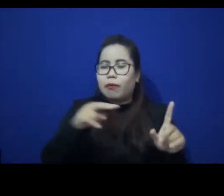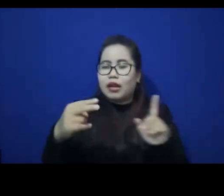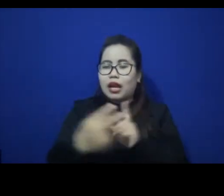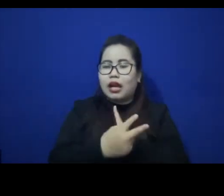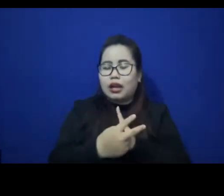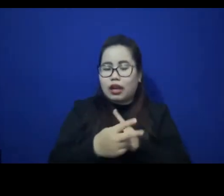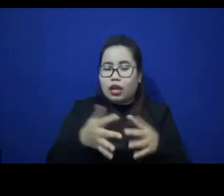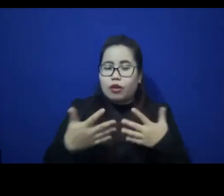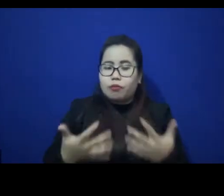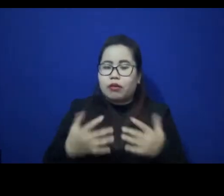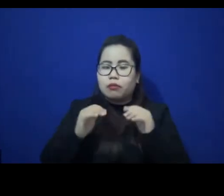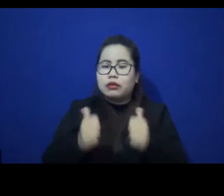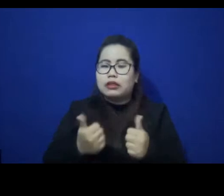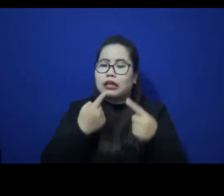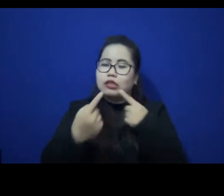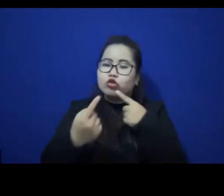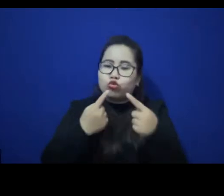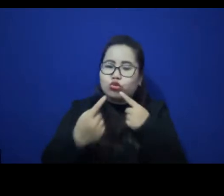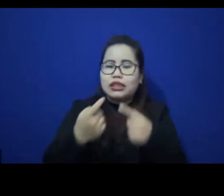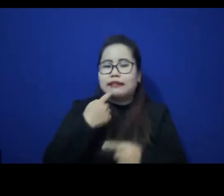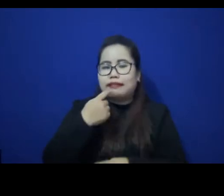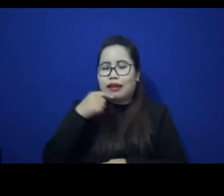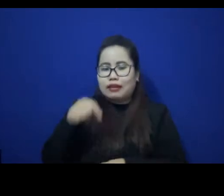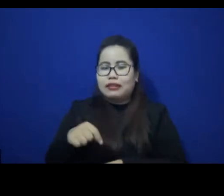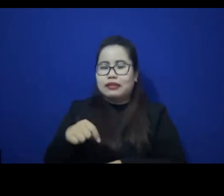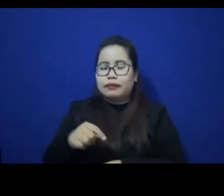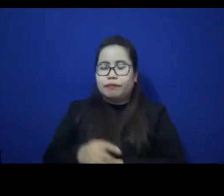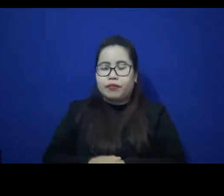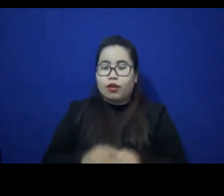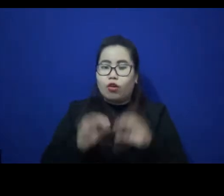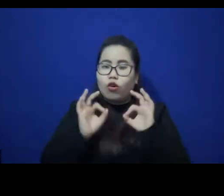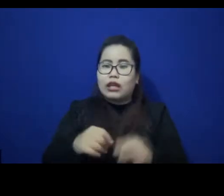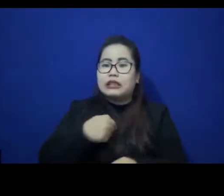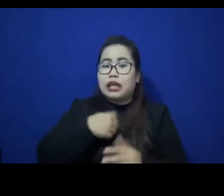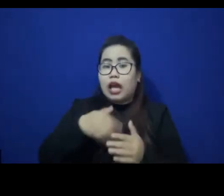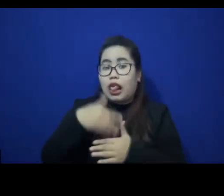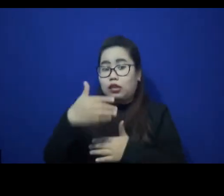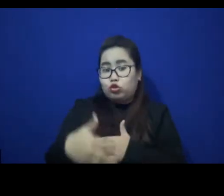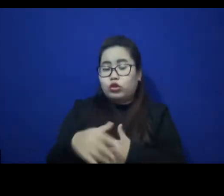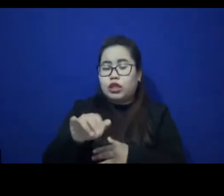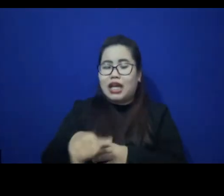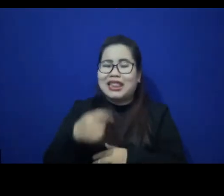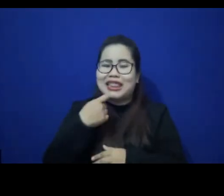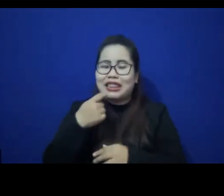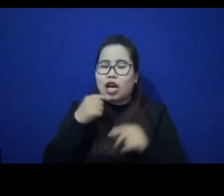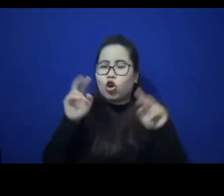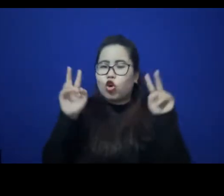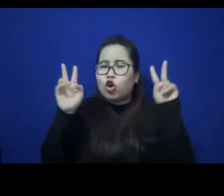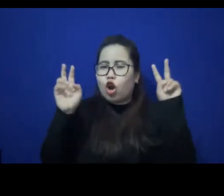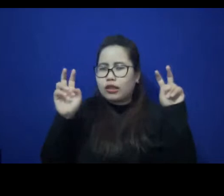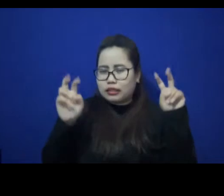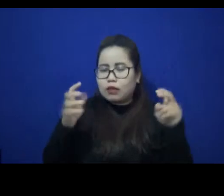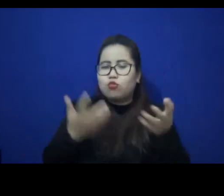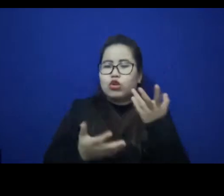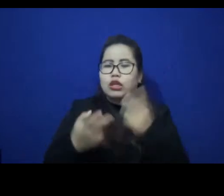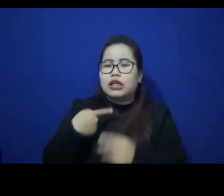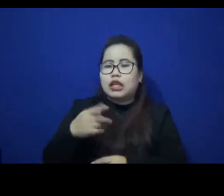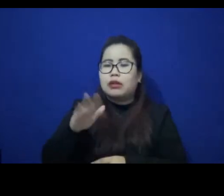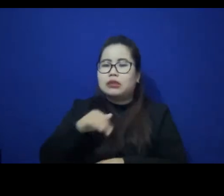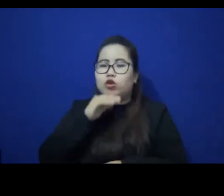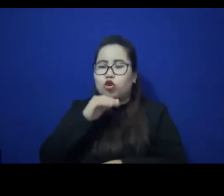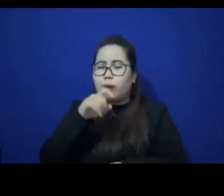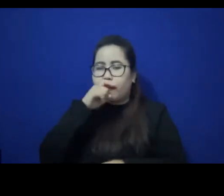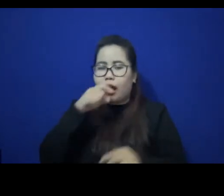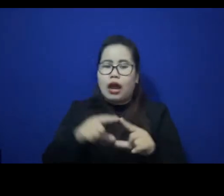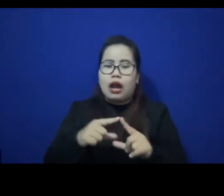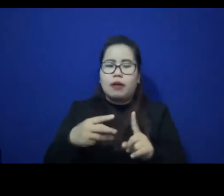untuk bisa berdiskusi tentang hal ini nah saya akan lanjut terkait dengan konteks sambil kita menunggu Pak abrijani disini